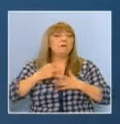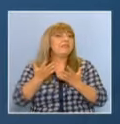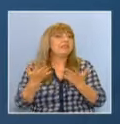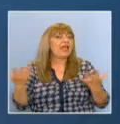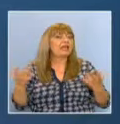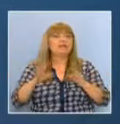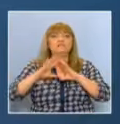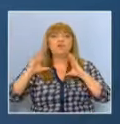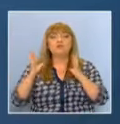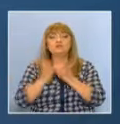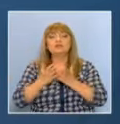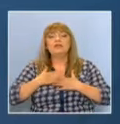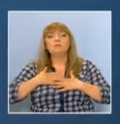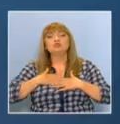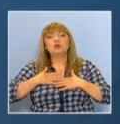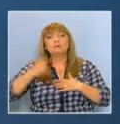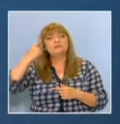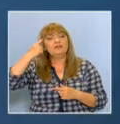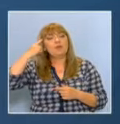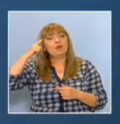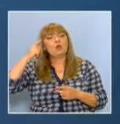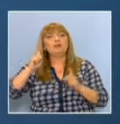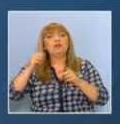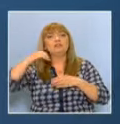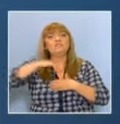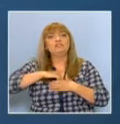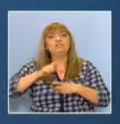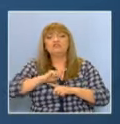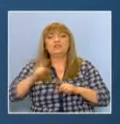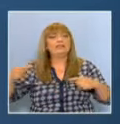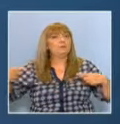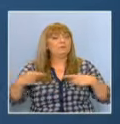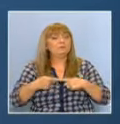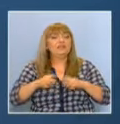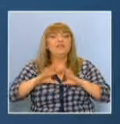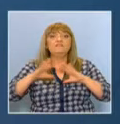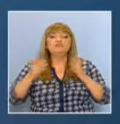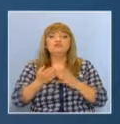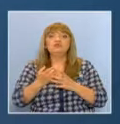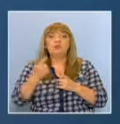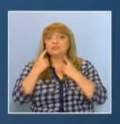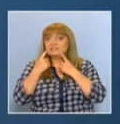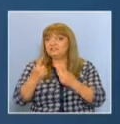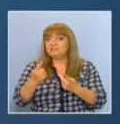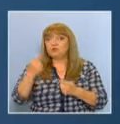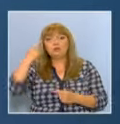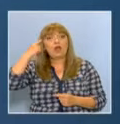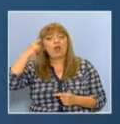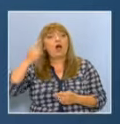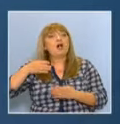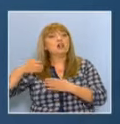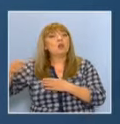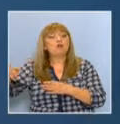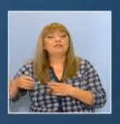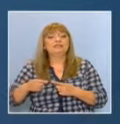има собствена логика, която е вътрешно непротиворечива. Всичко зависи от логиката, нали, в тази епоха, естествено. А пък